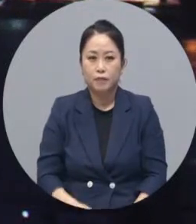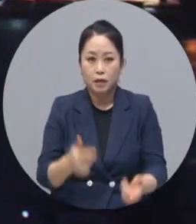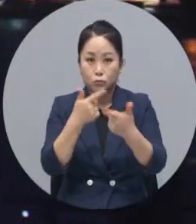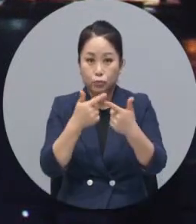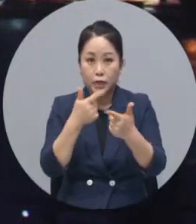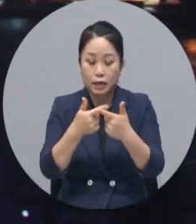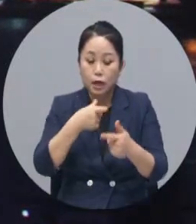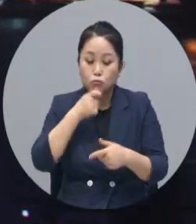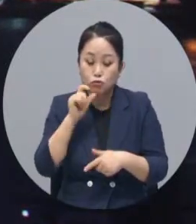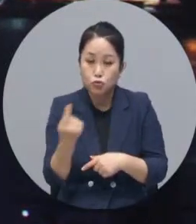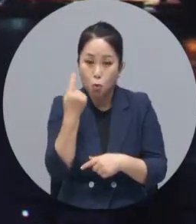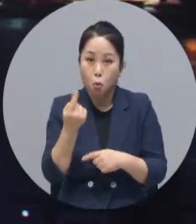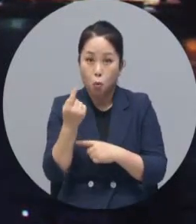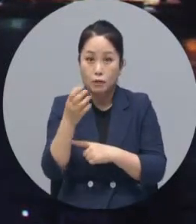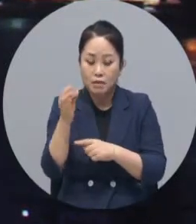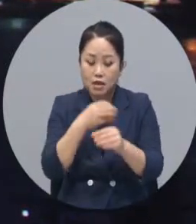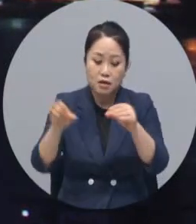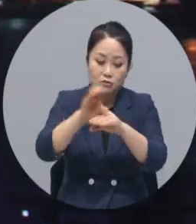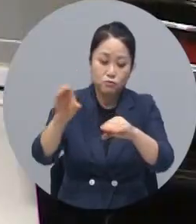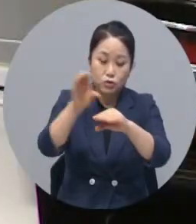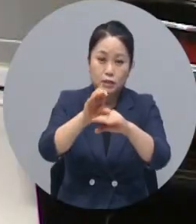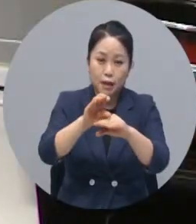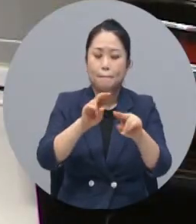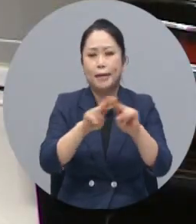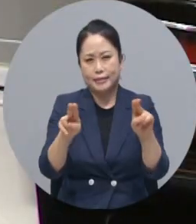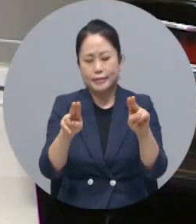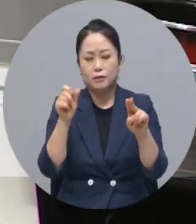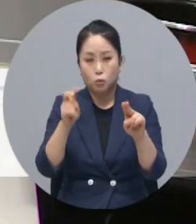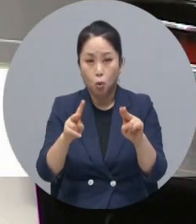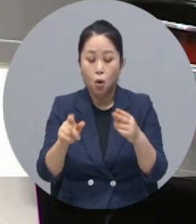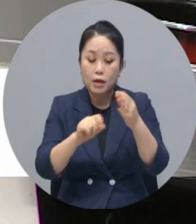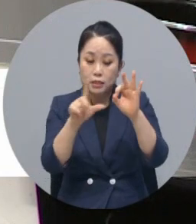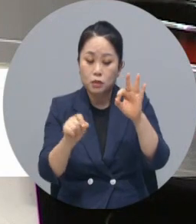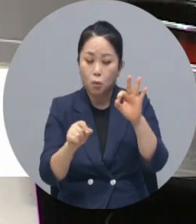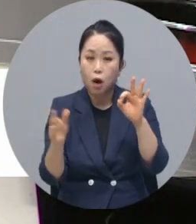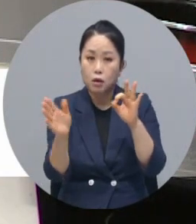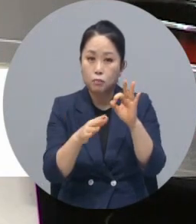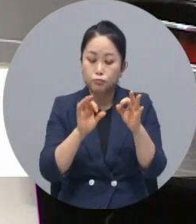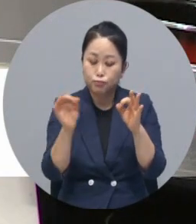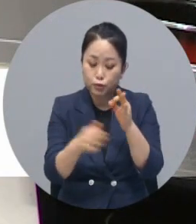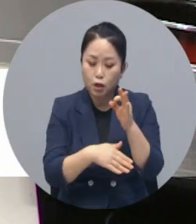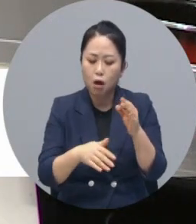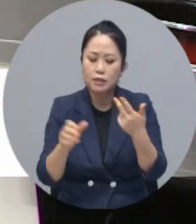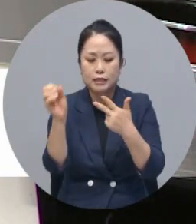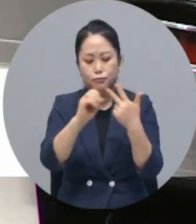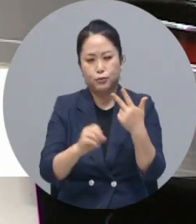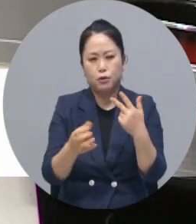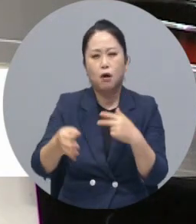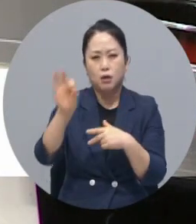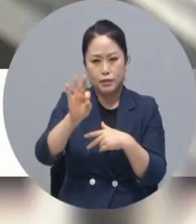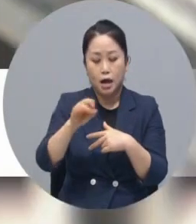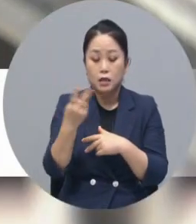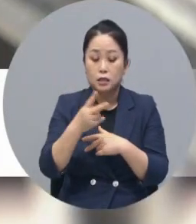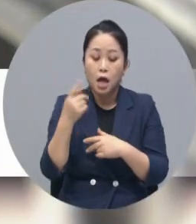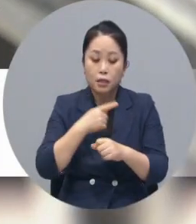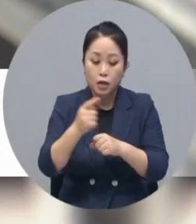부산의 상수도 요금이 누진제 배지와 함께 다음 달 사용분부터 7% 인상되고 내년부터